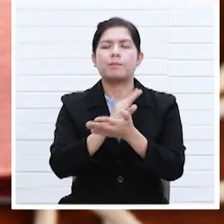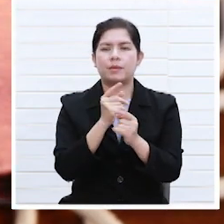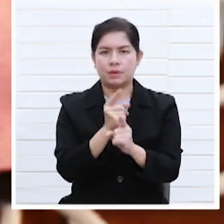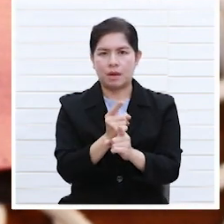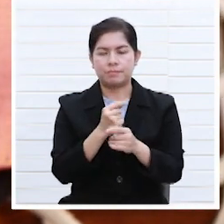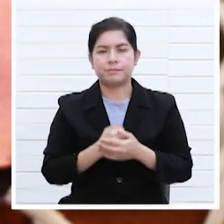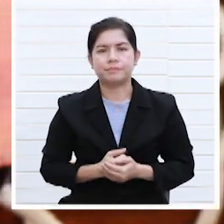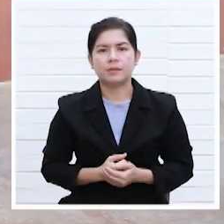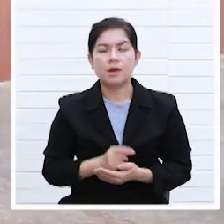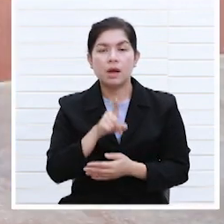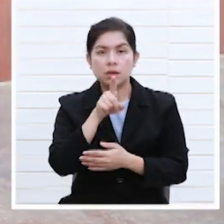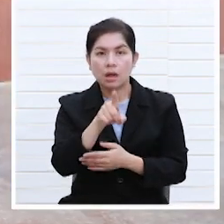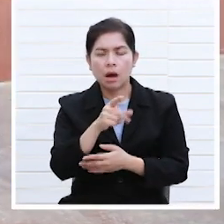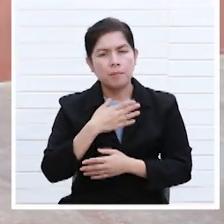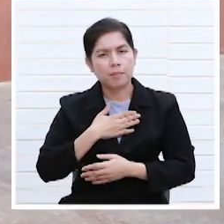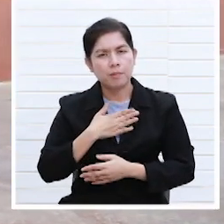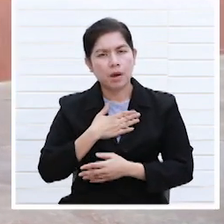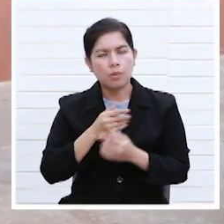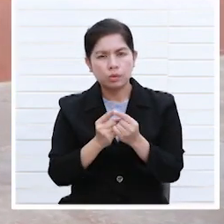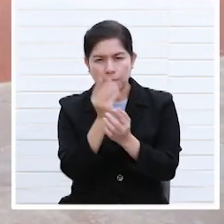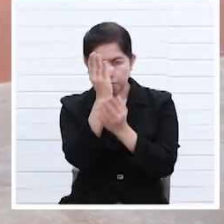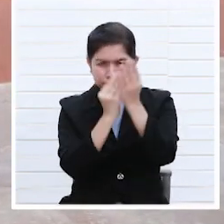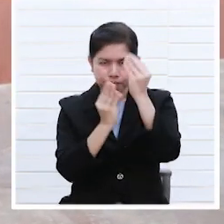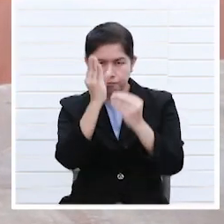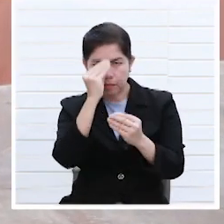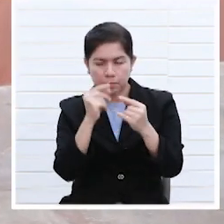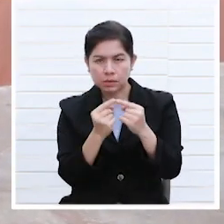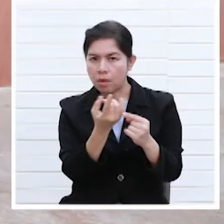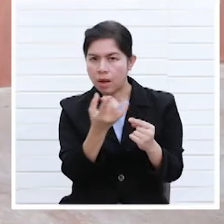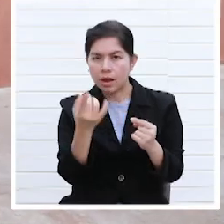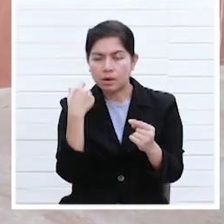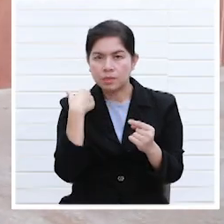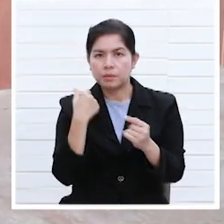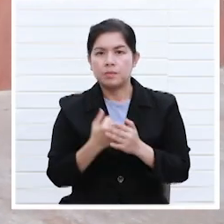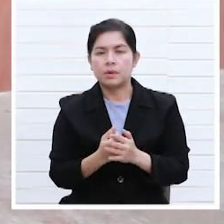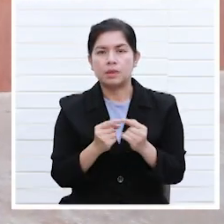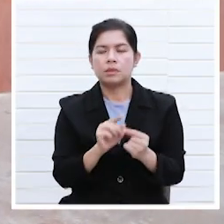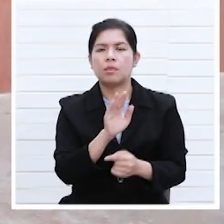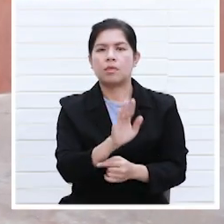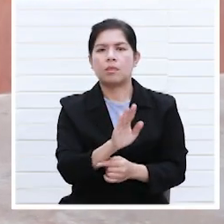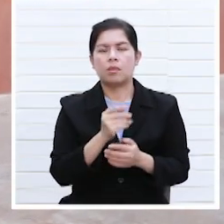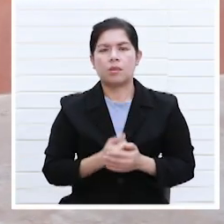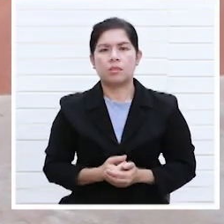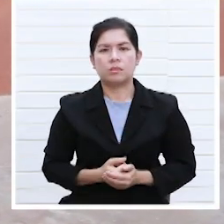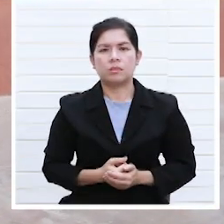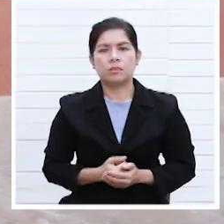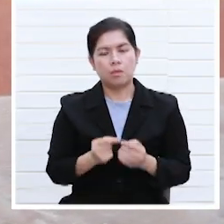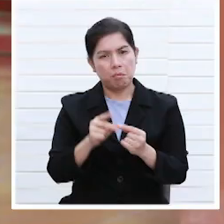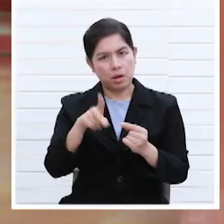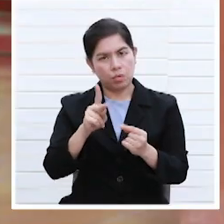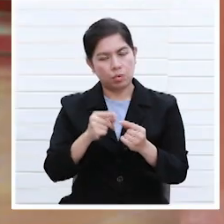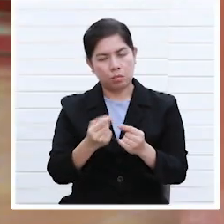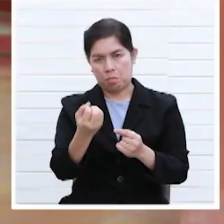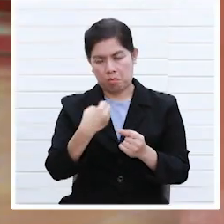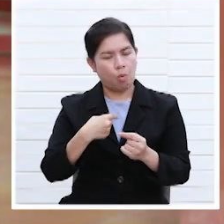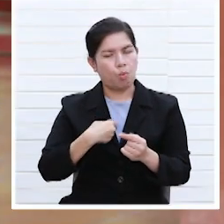ขายมีขายเลย เราได้อะไรจากการที่เราเจอนี่เรียกได้ว่าเป็นอาวุธสำคัญของชุมชนเลย